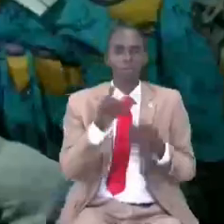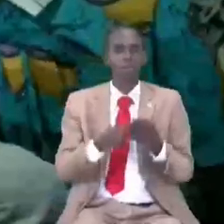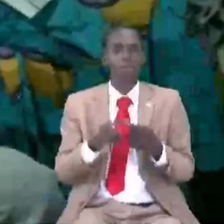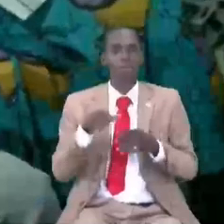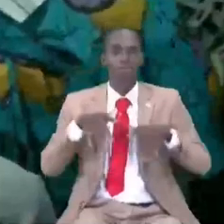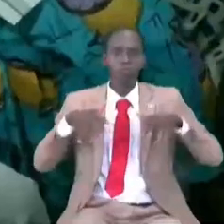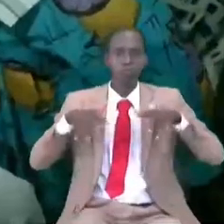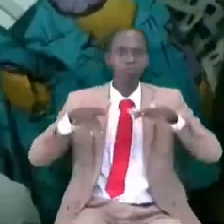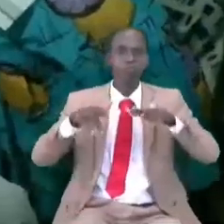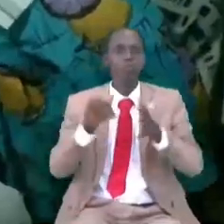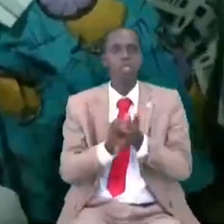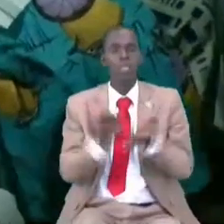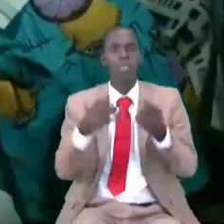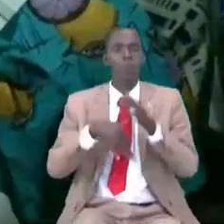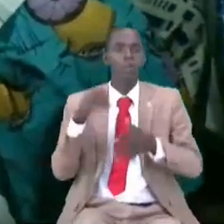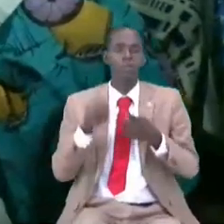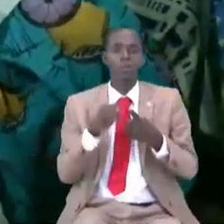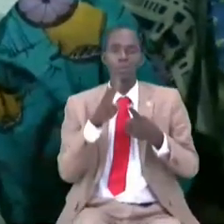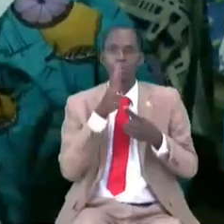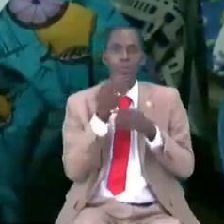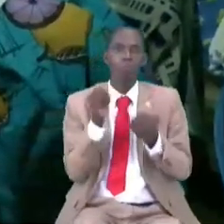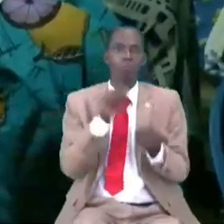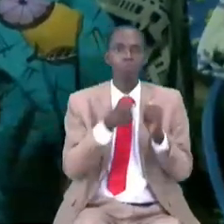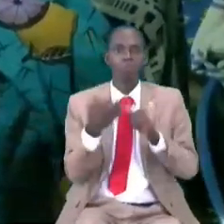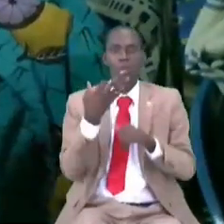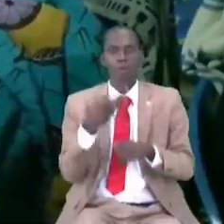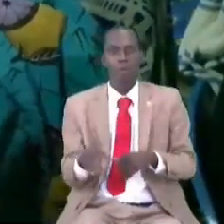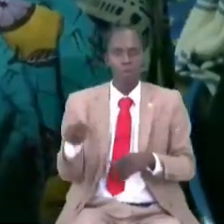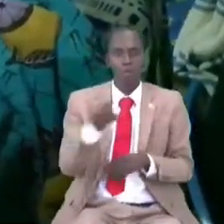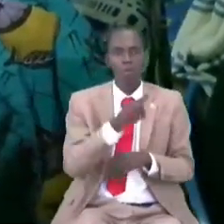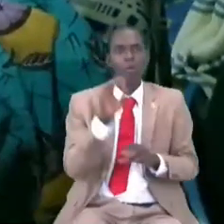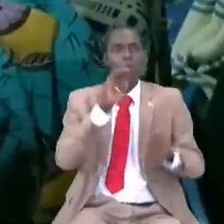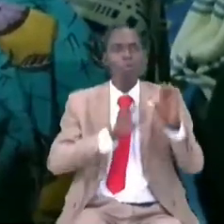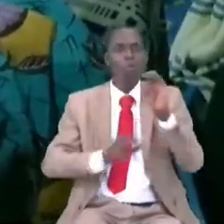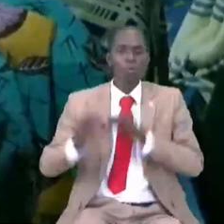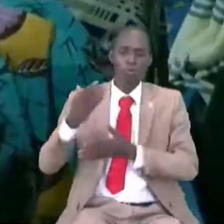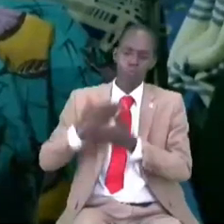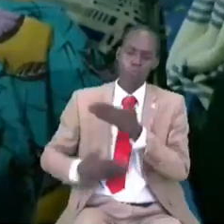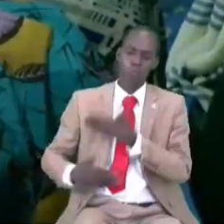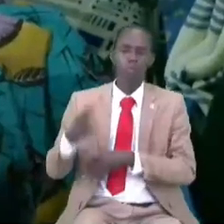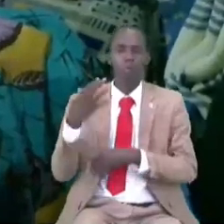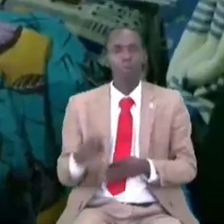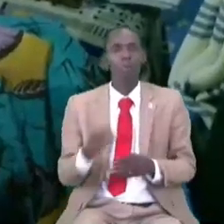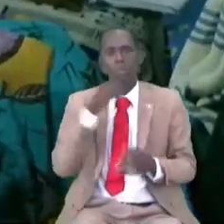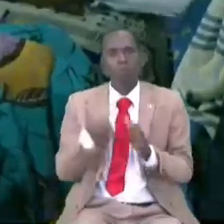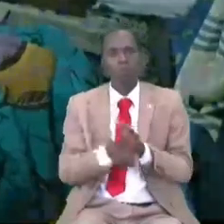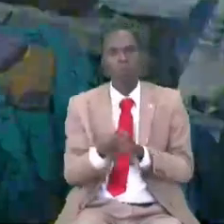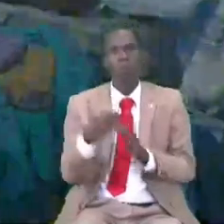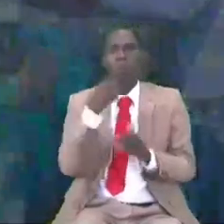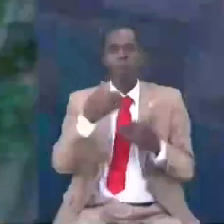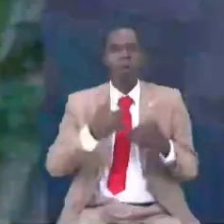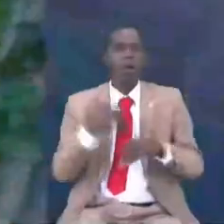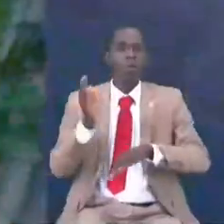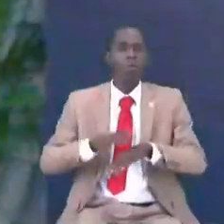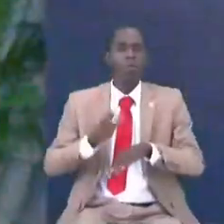de vipères, qui vous a appris à fuir la colère à venir ?»